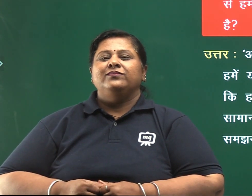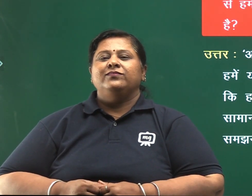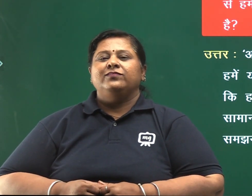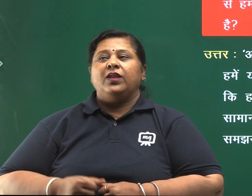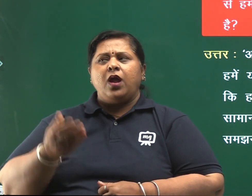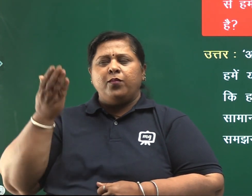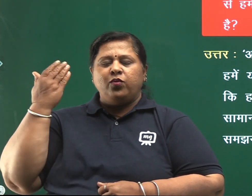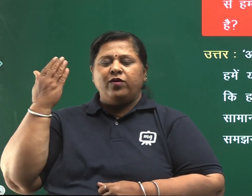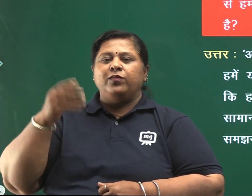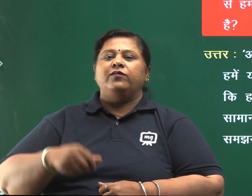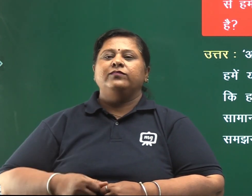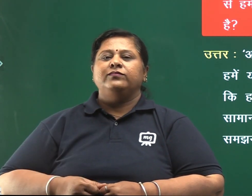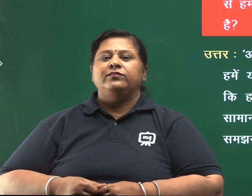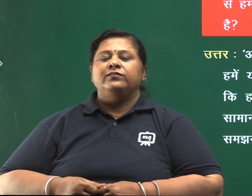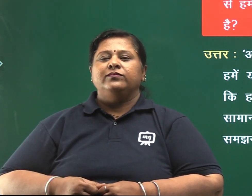अपूर्व अनुभव